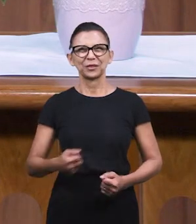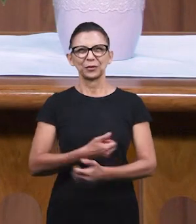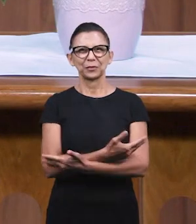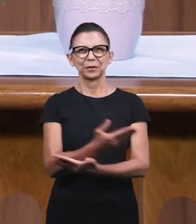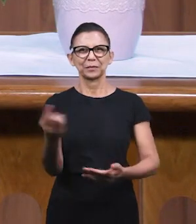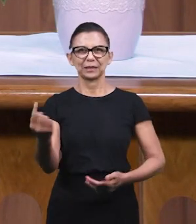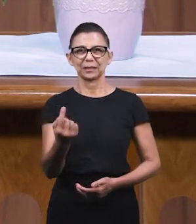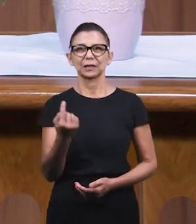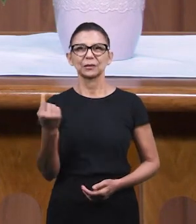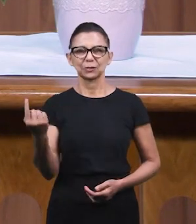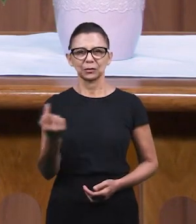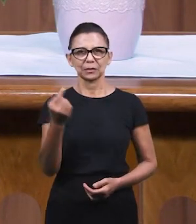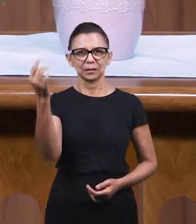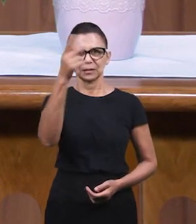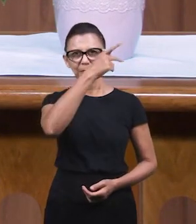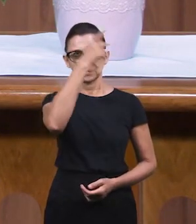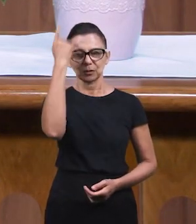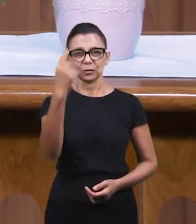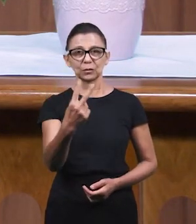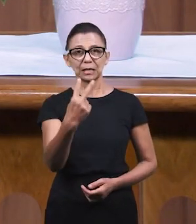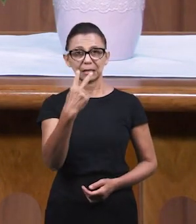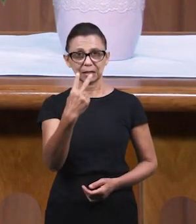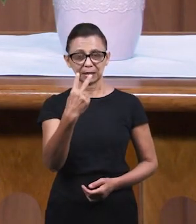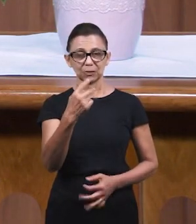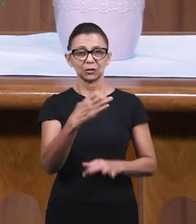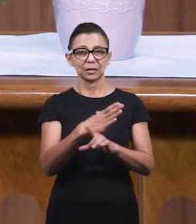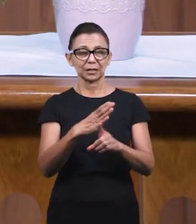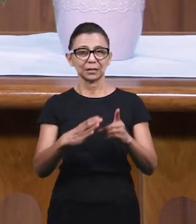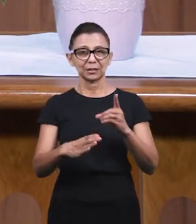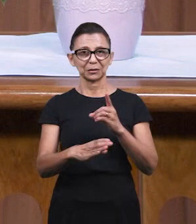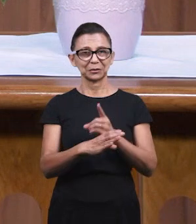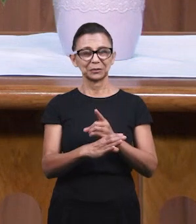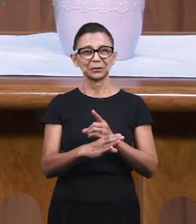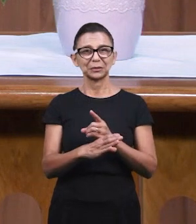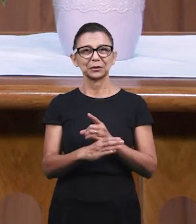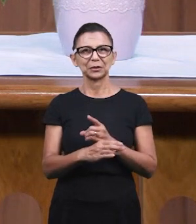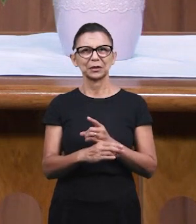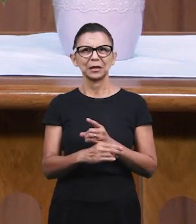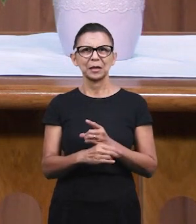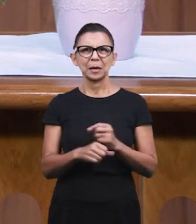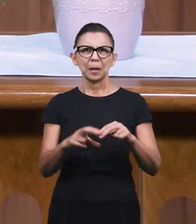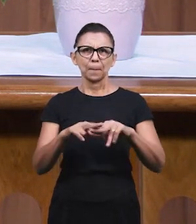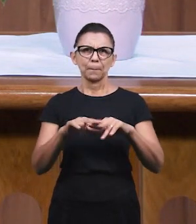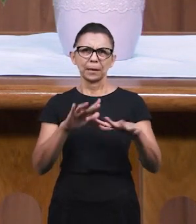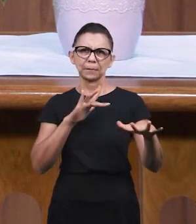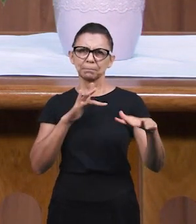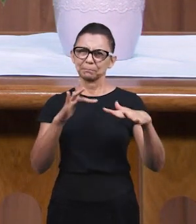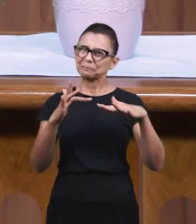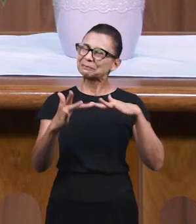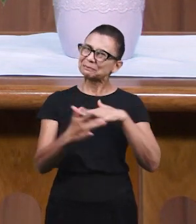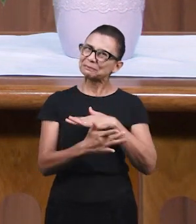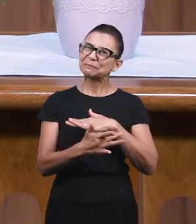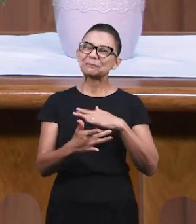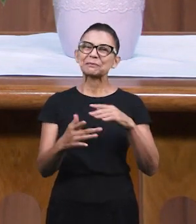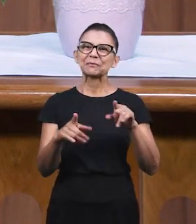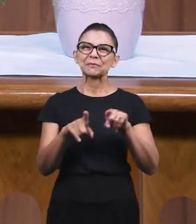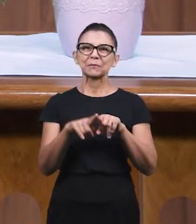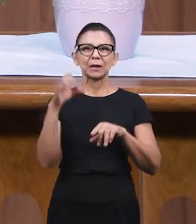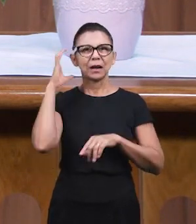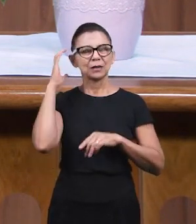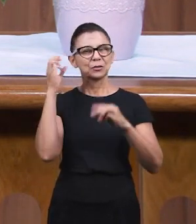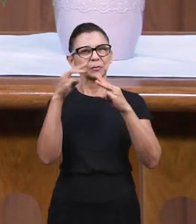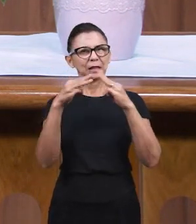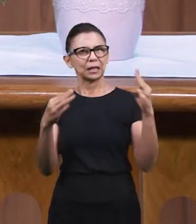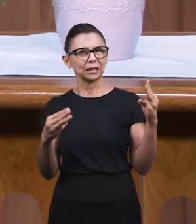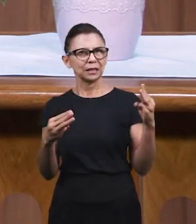Я приветствую всех тех, кто смотрит нас и участвует в этом богослужении на наших платформах,